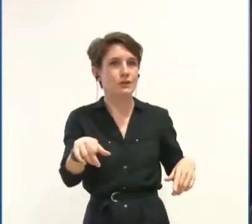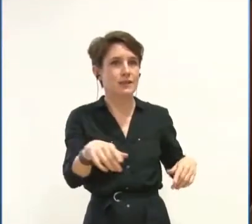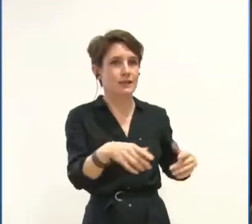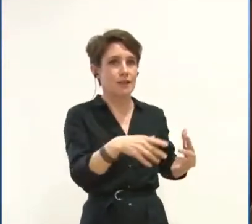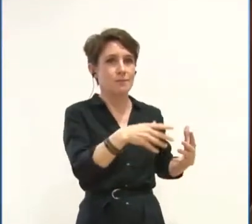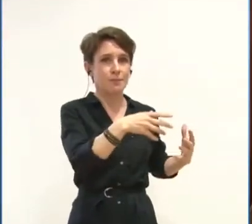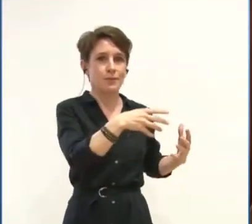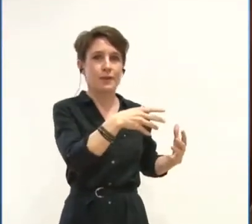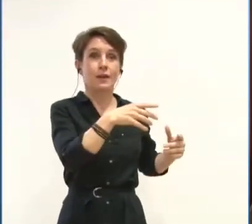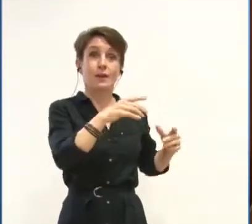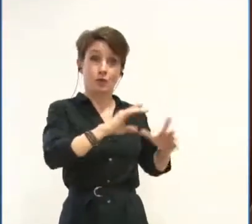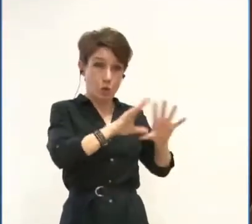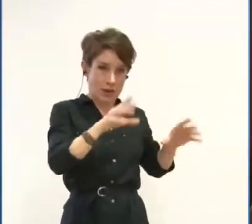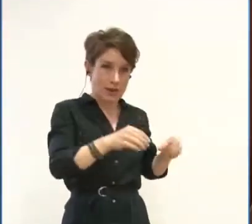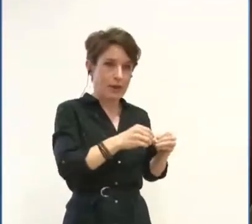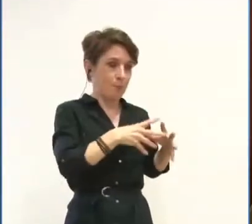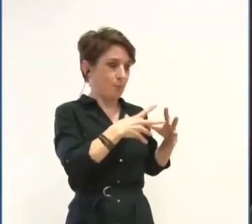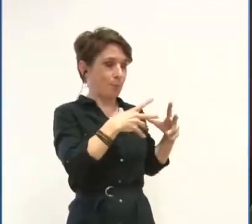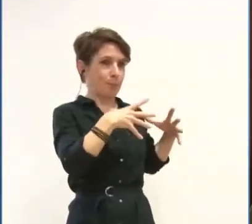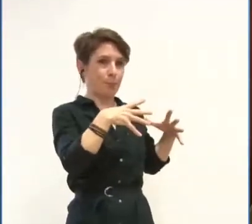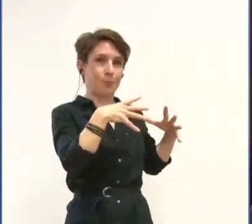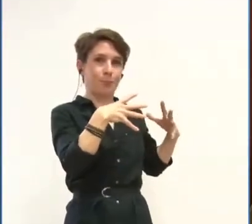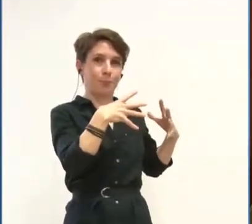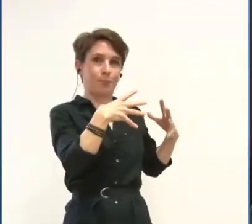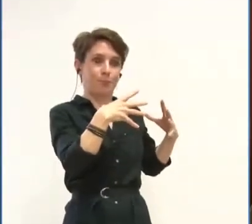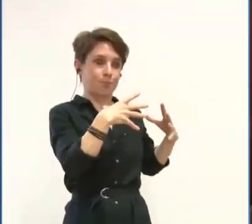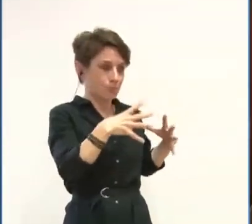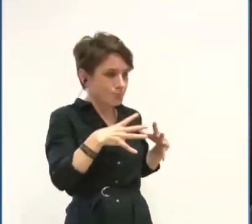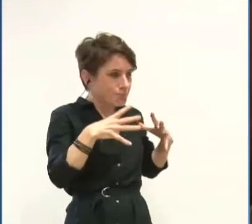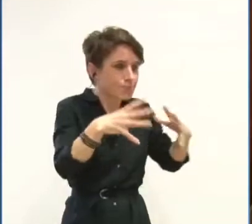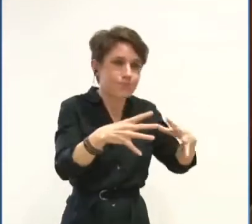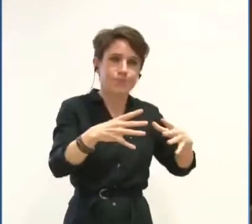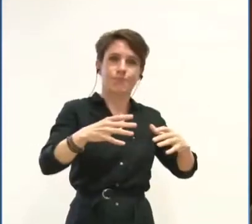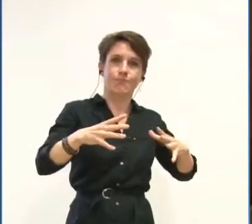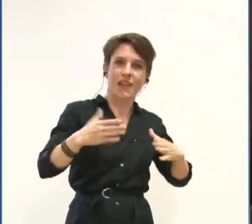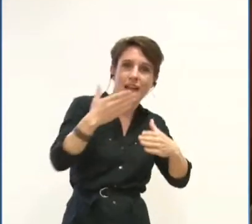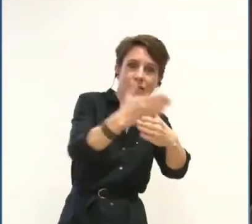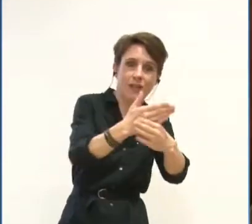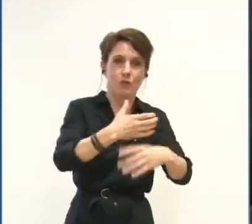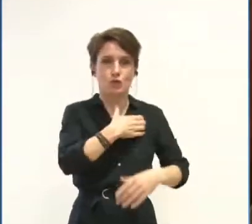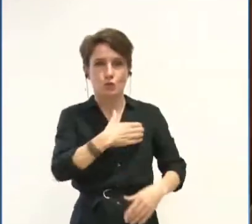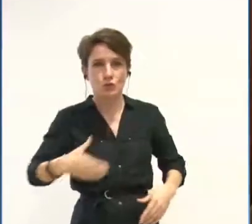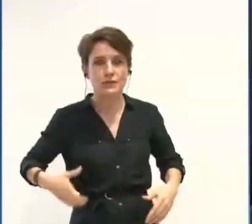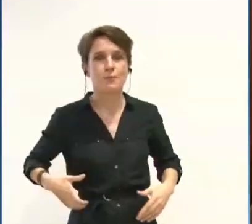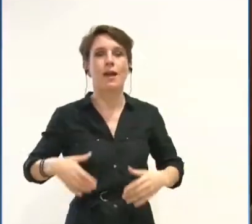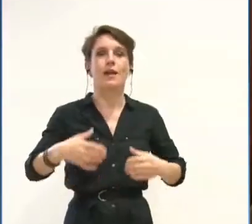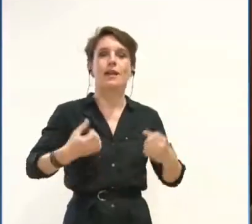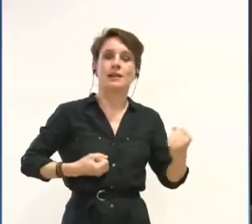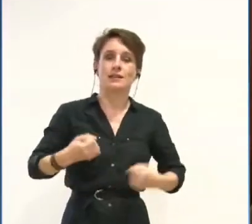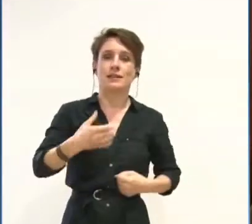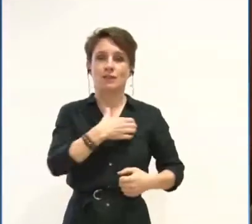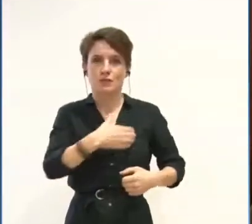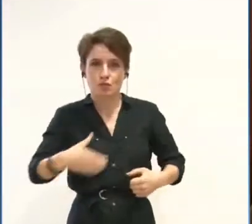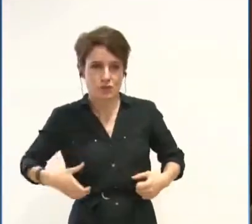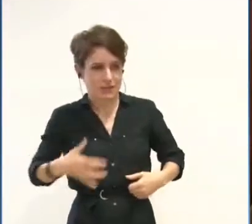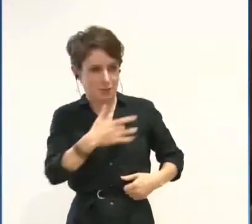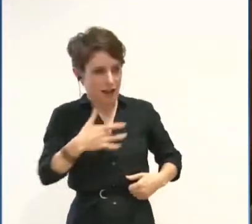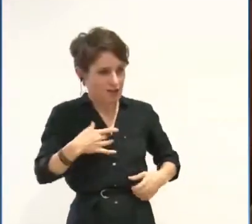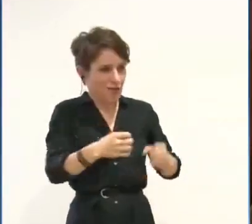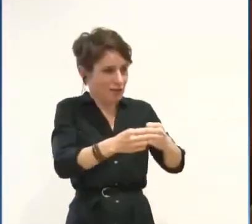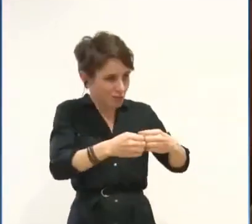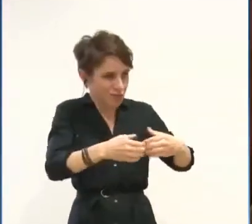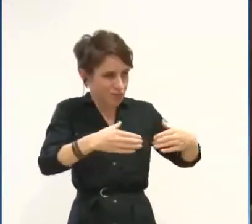sont succédées ont eu à cœur de renforcer, d'améliorer l'intervention municipale et le service municipal de santé.